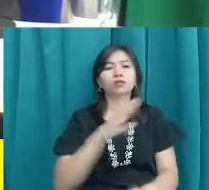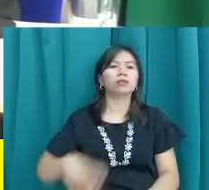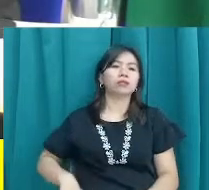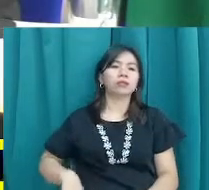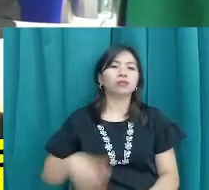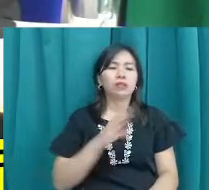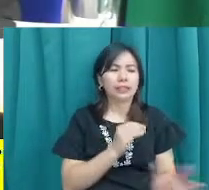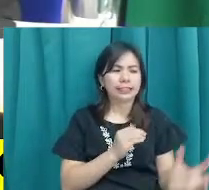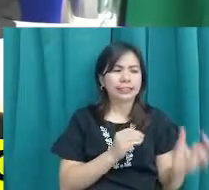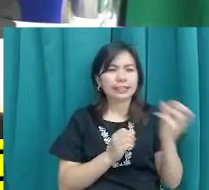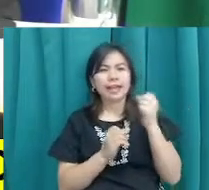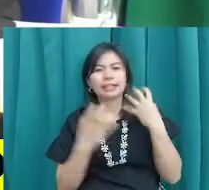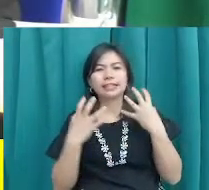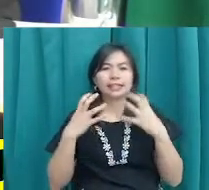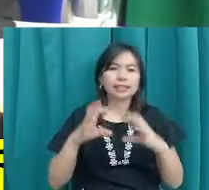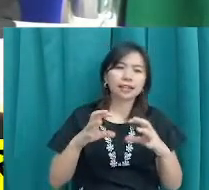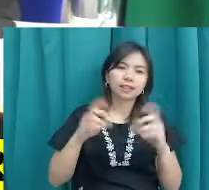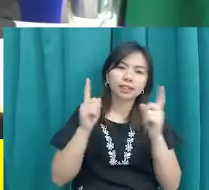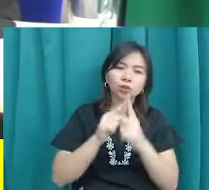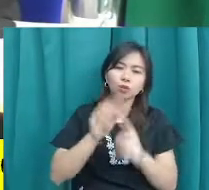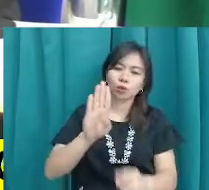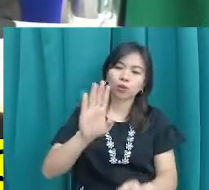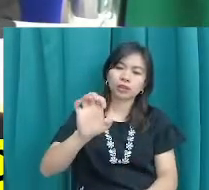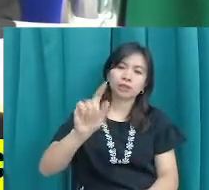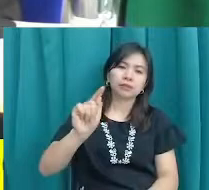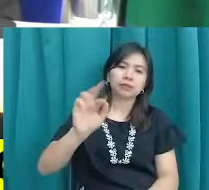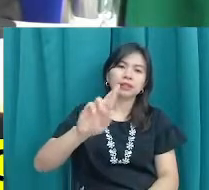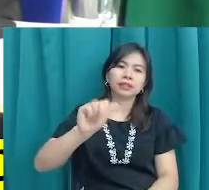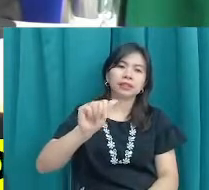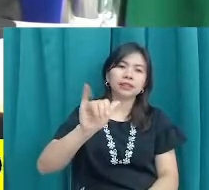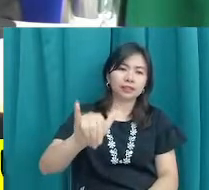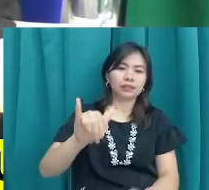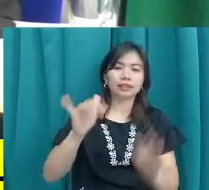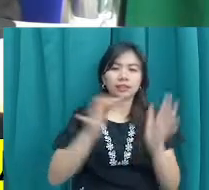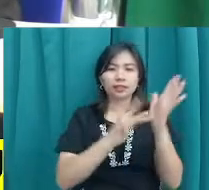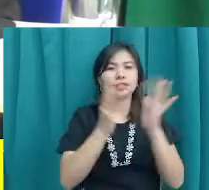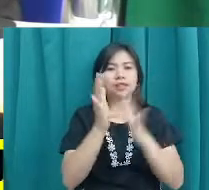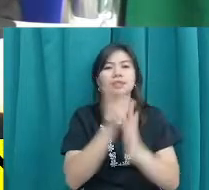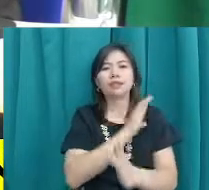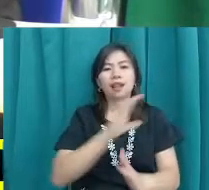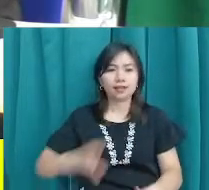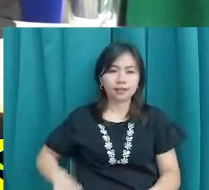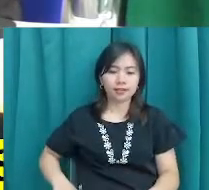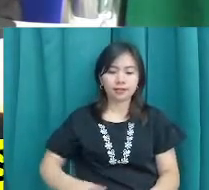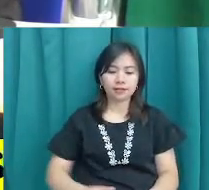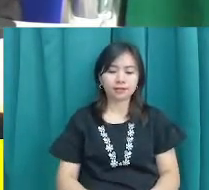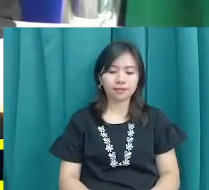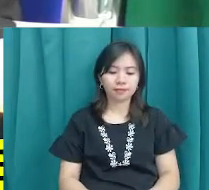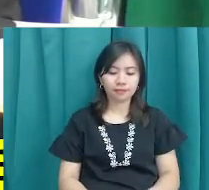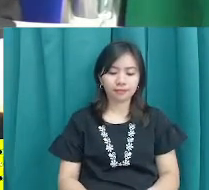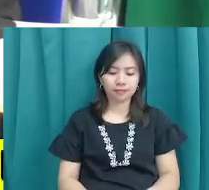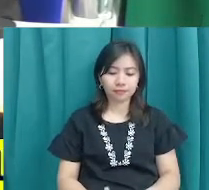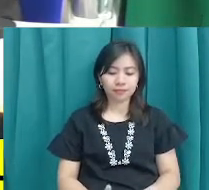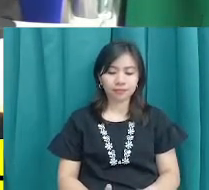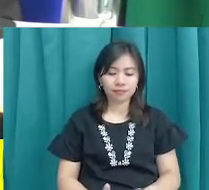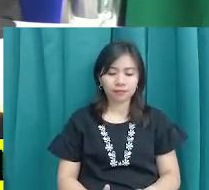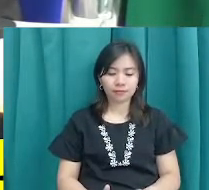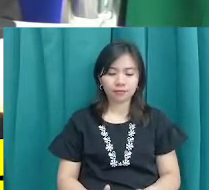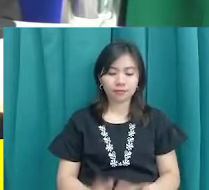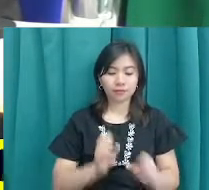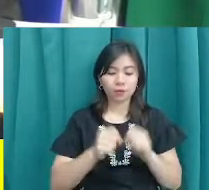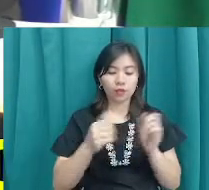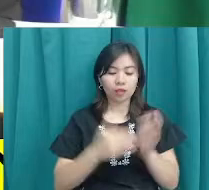siya ng pagkakataon na i-betray. Sino? Ang Panginoon Hesus Kristo. Kaya pag mali ang nilalapitan